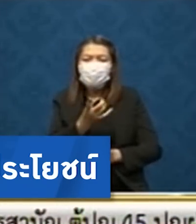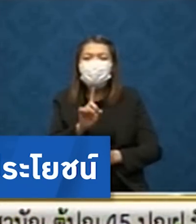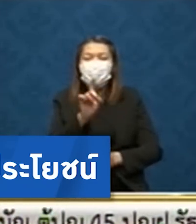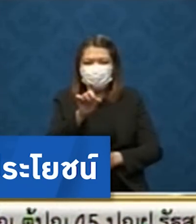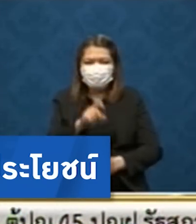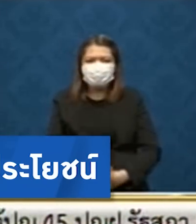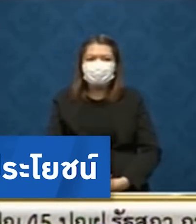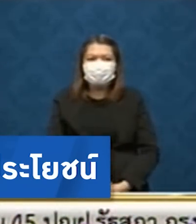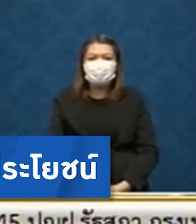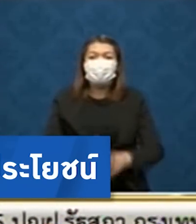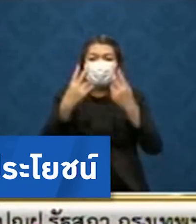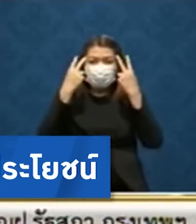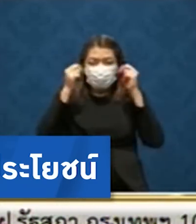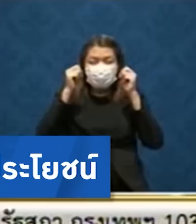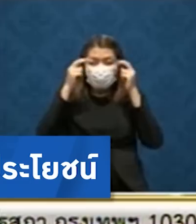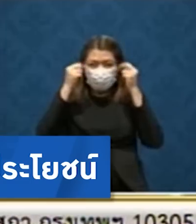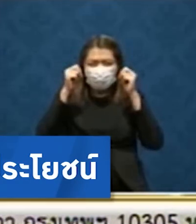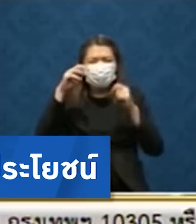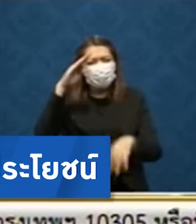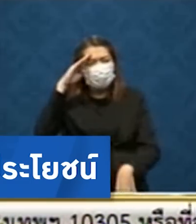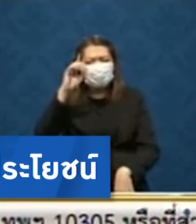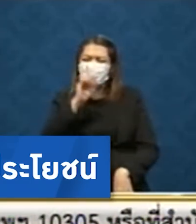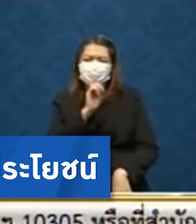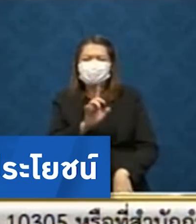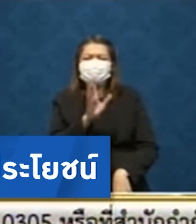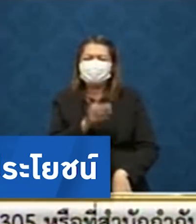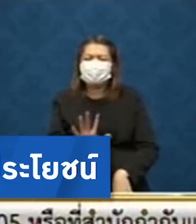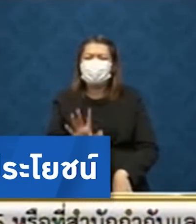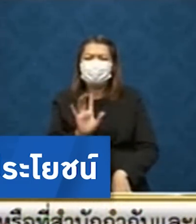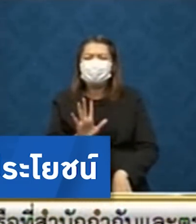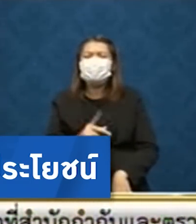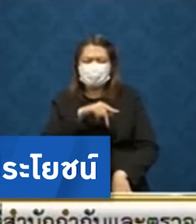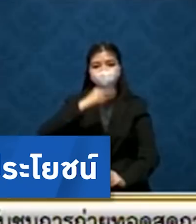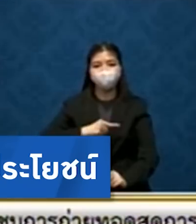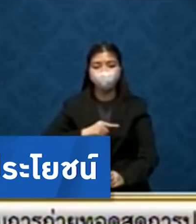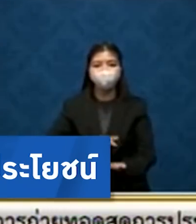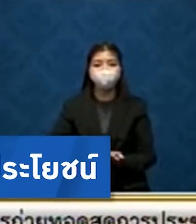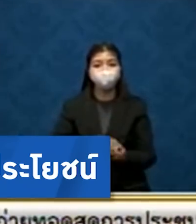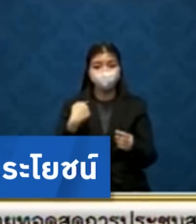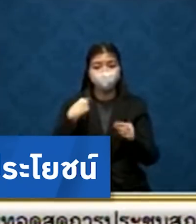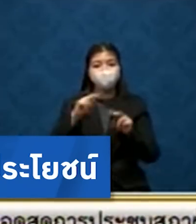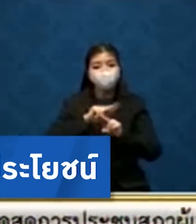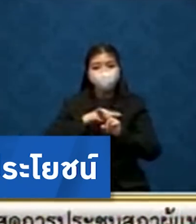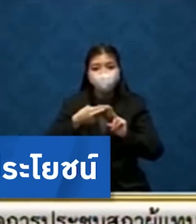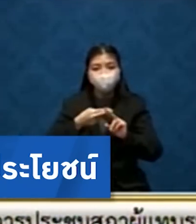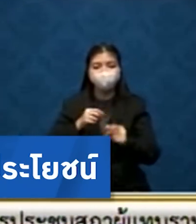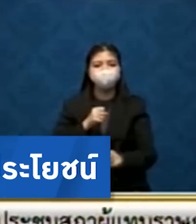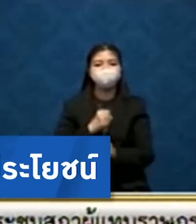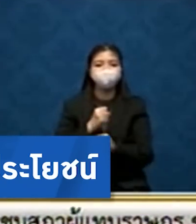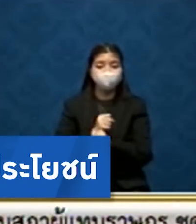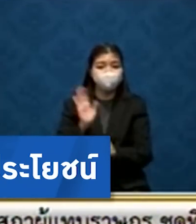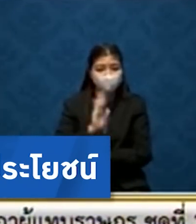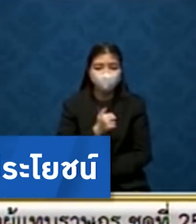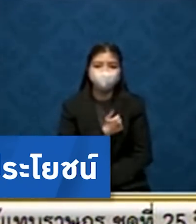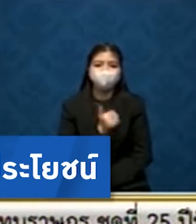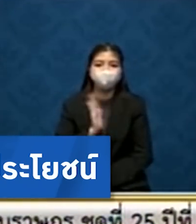น้องชายของเพื่อนรักพลเอกประยุทธ์เช่นเดียวกับคุณนิยมเวชกรรมมานะครับมาเปิดโปงพล.อประยุทธ์ว่าอยู่ในกระบวนการทำลายพุทธศาสนาหรือ